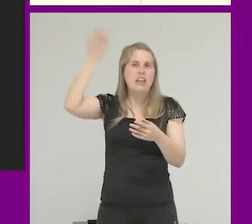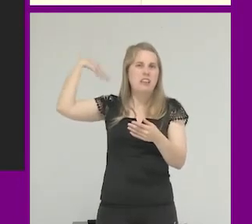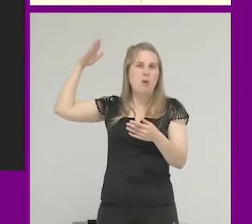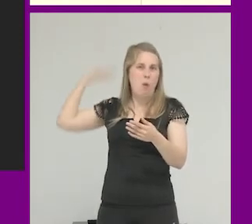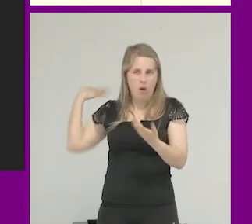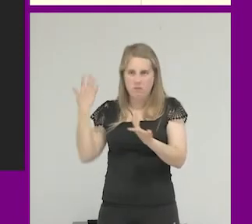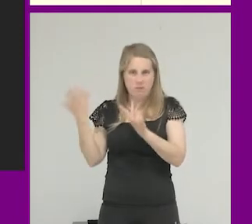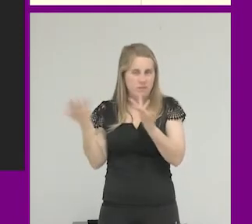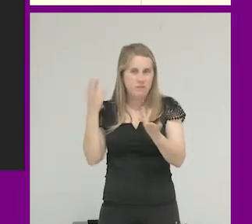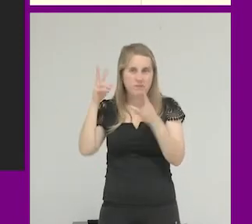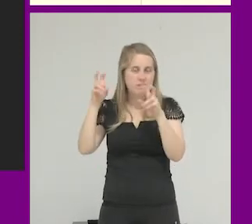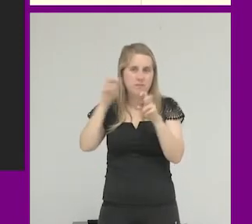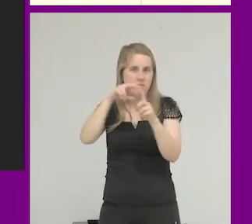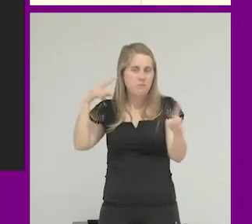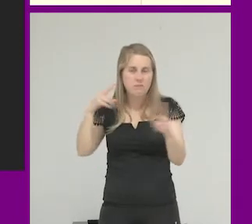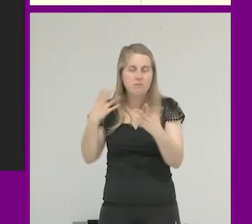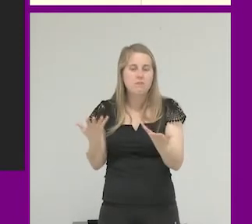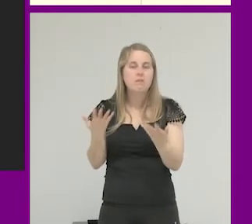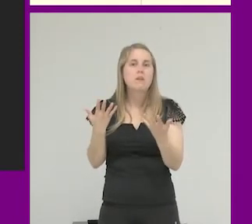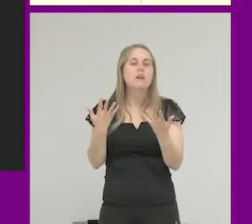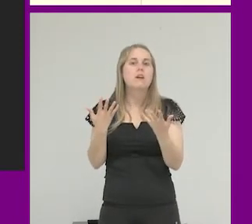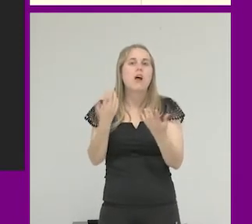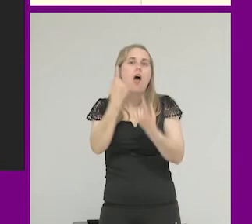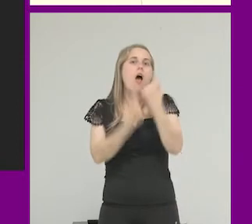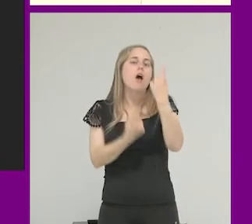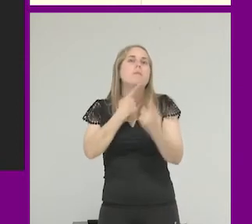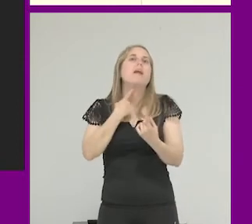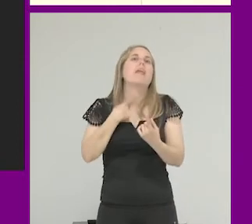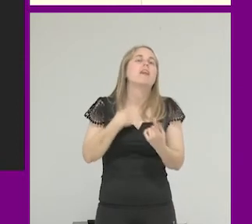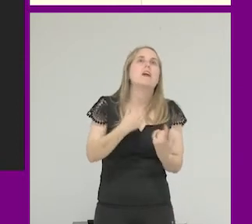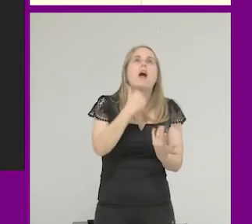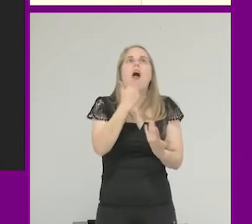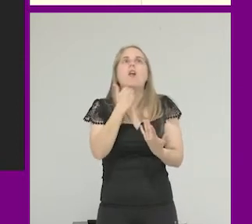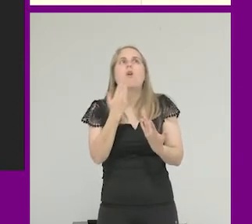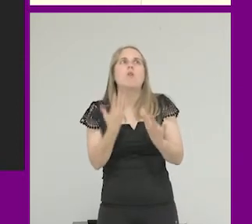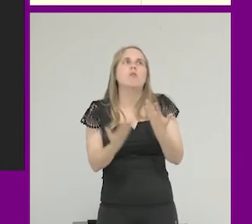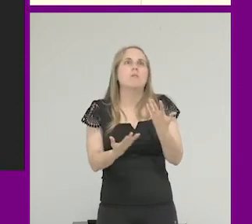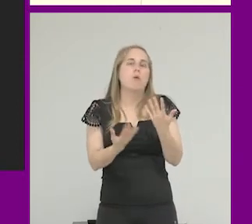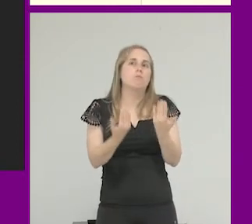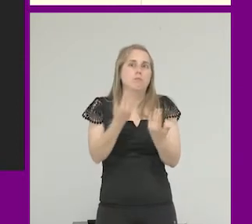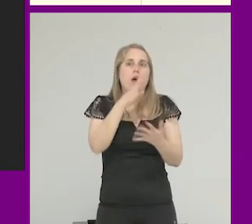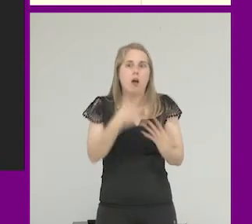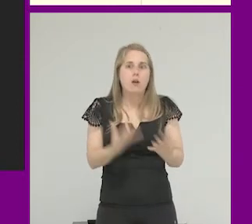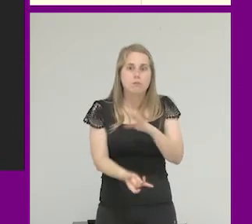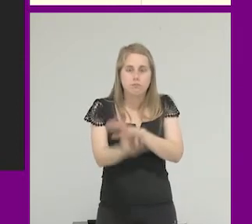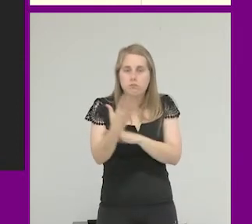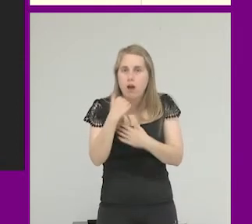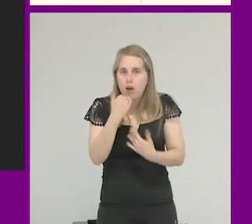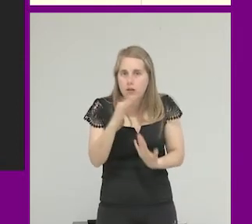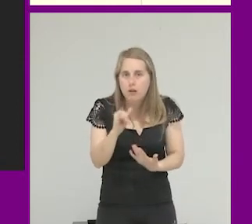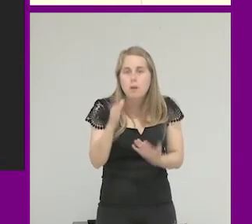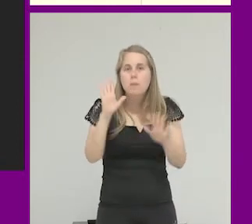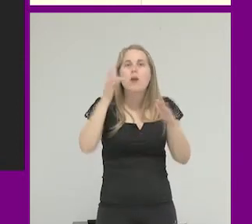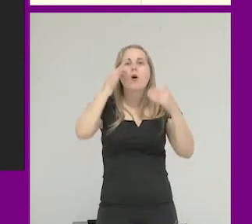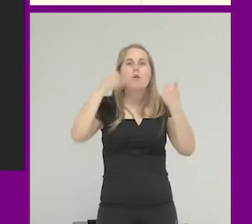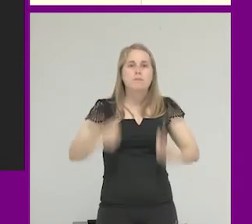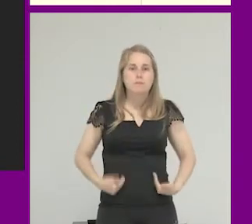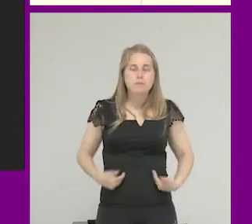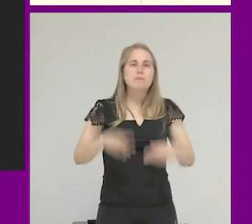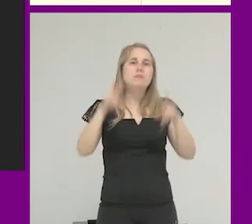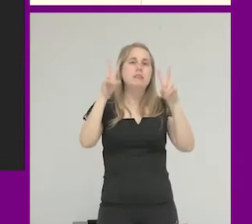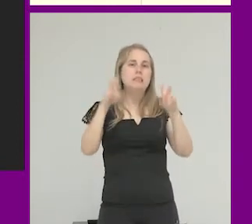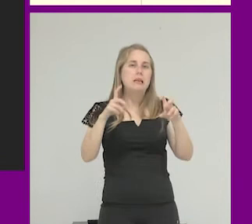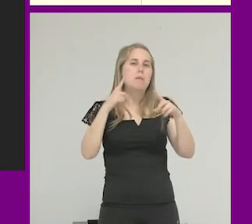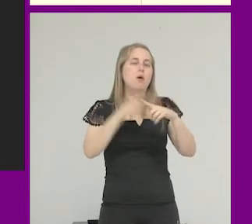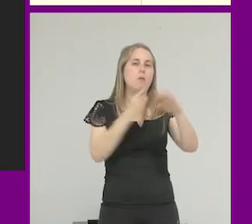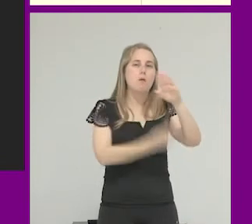hamarkada batzun ikusitako materialetan, igual plazerra ezen agertzen, baina gaur egun bai agertzen da plazerra, baina gorputzu galtzailean,